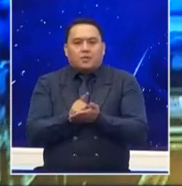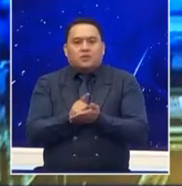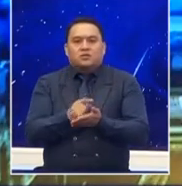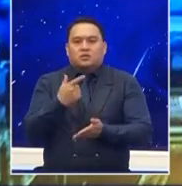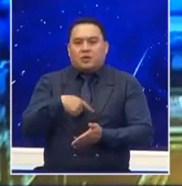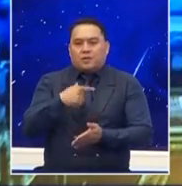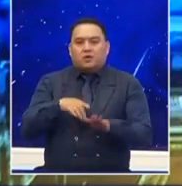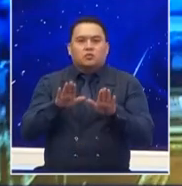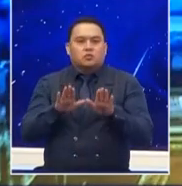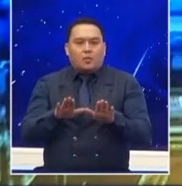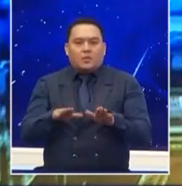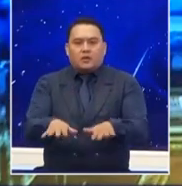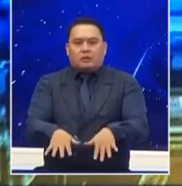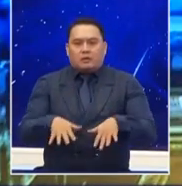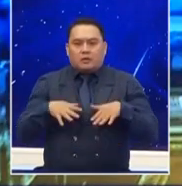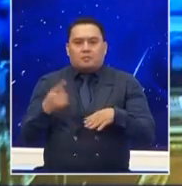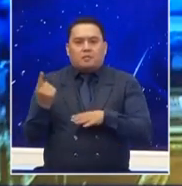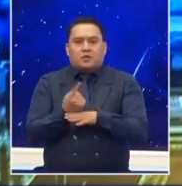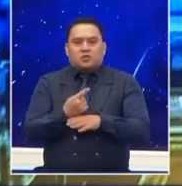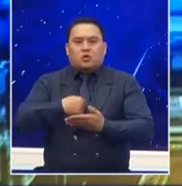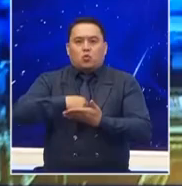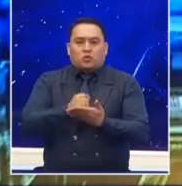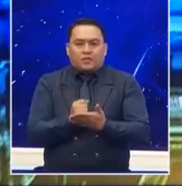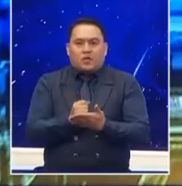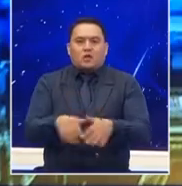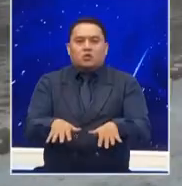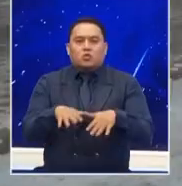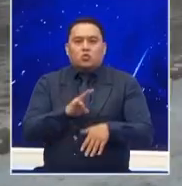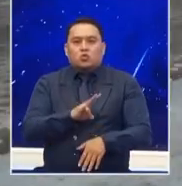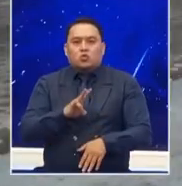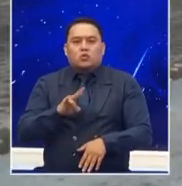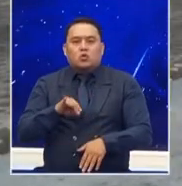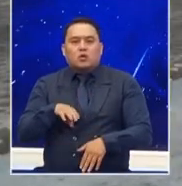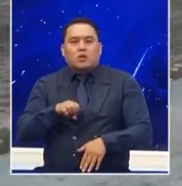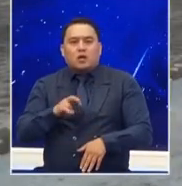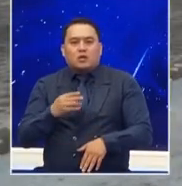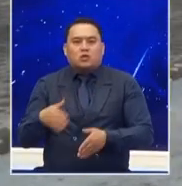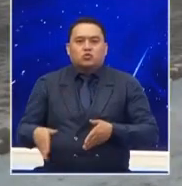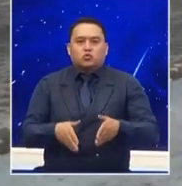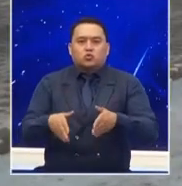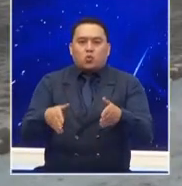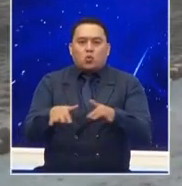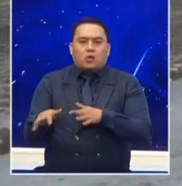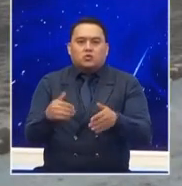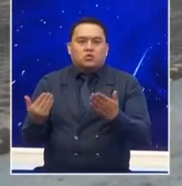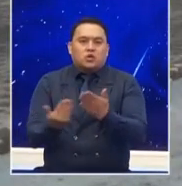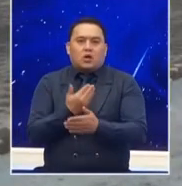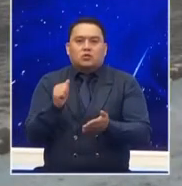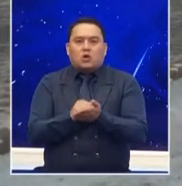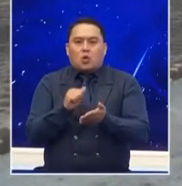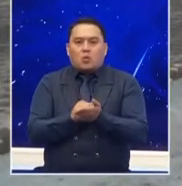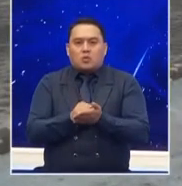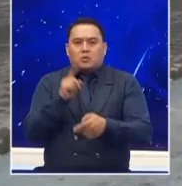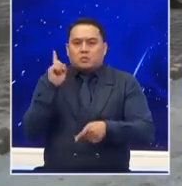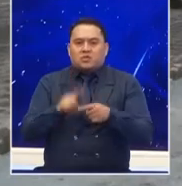заң жобасын мәжіліс депутаттары бірінші оқылымда мақұлдады. Төраға Нұрлан Нығматулин жол қозғалысына қатысты жаңа құжатты барынша